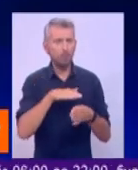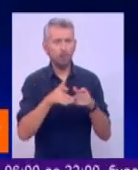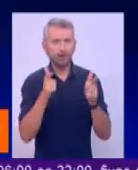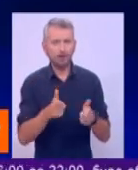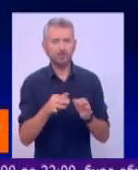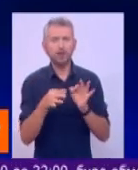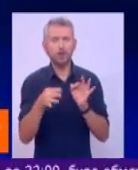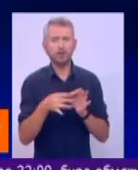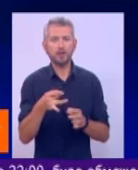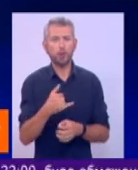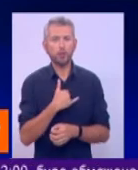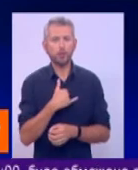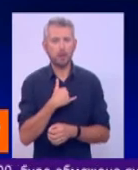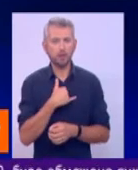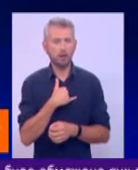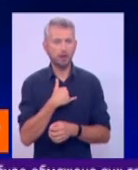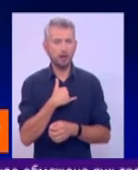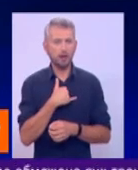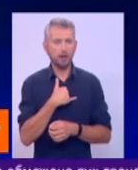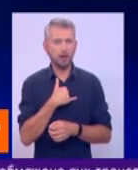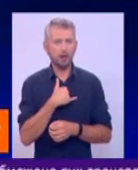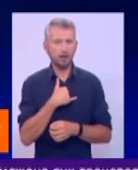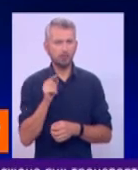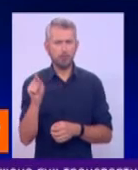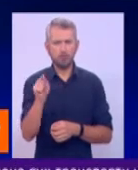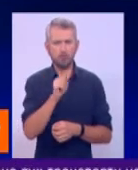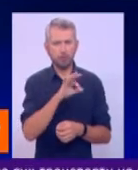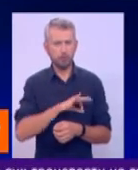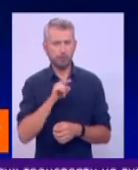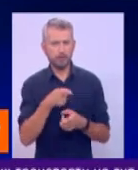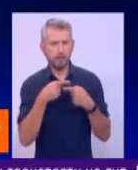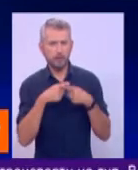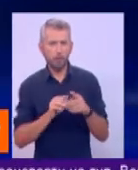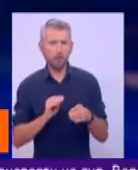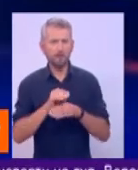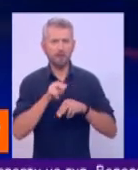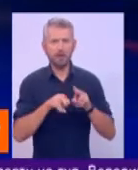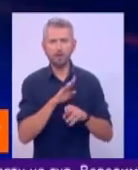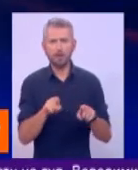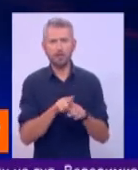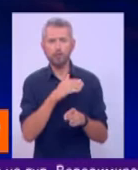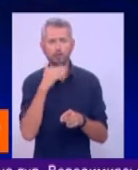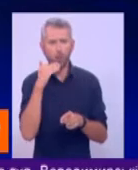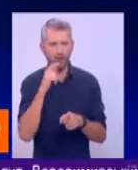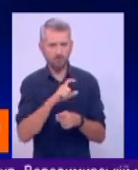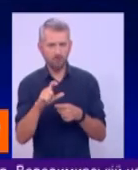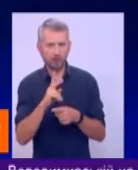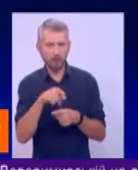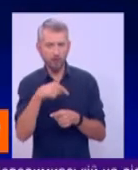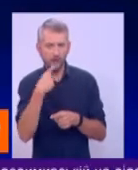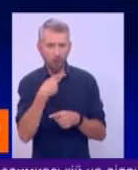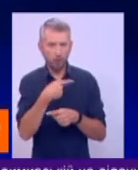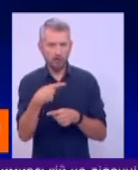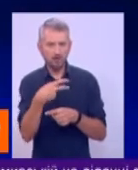нас сплошь и рядом применяется эта технология. Настраивают, конечно, не так много этажей, как вы говорите, но даже за